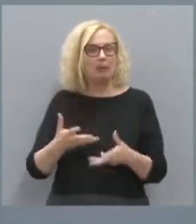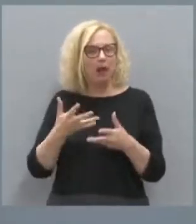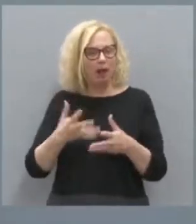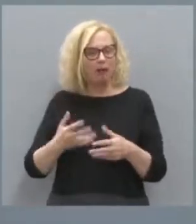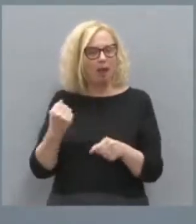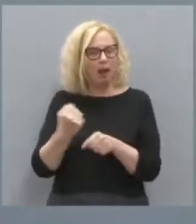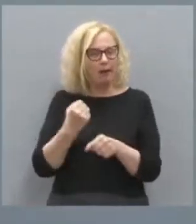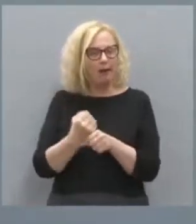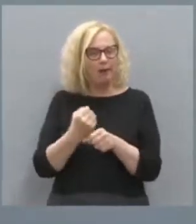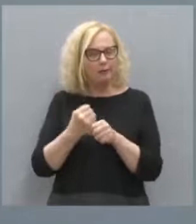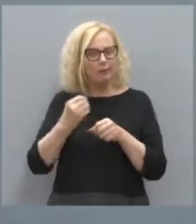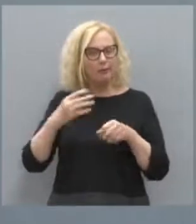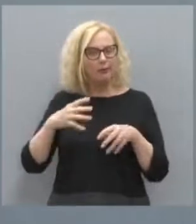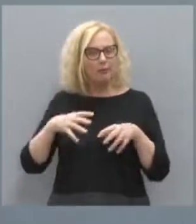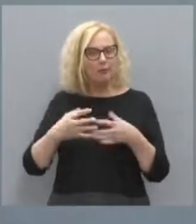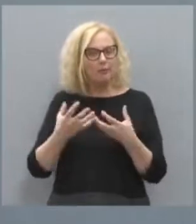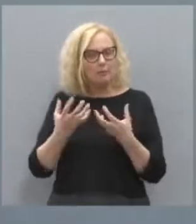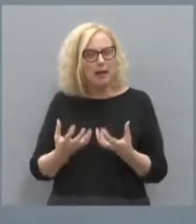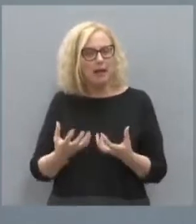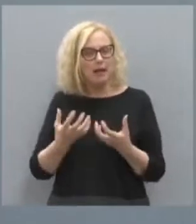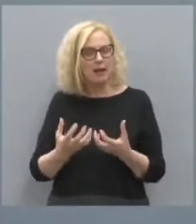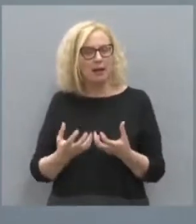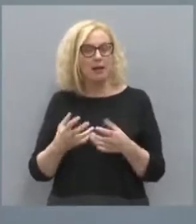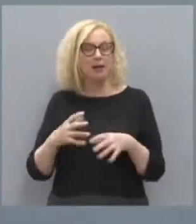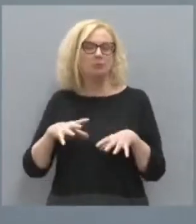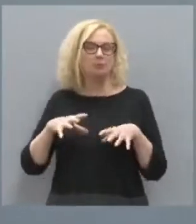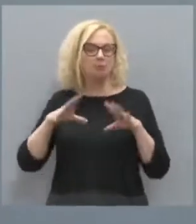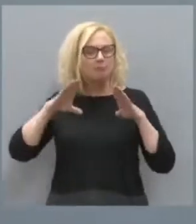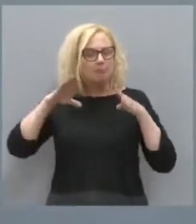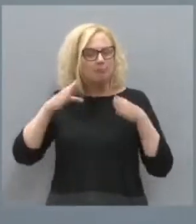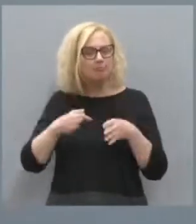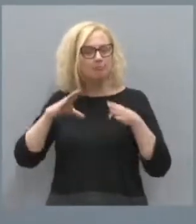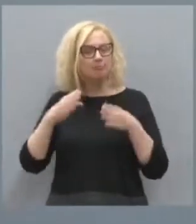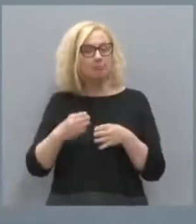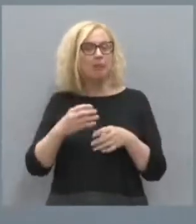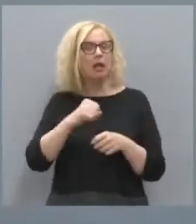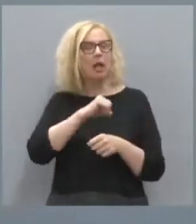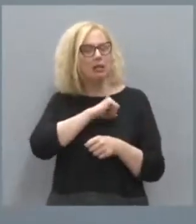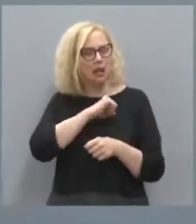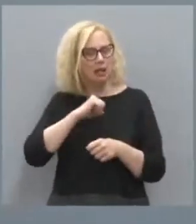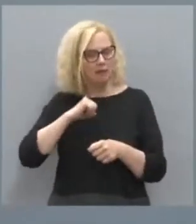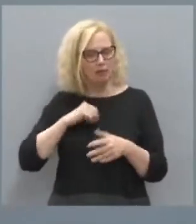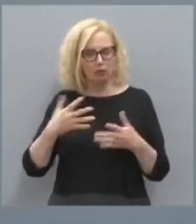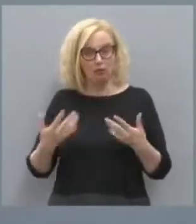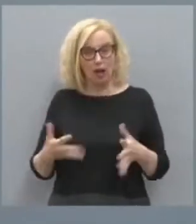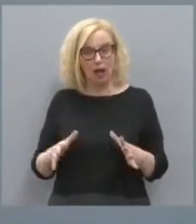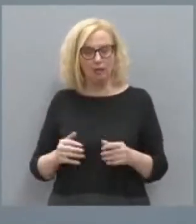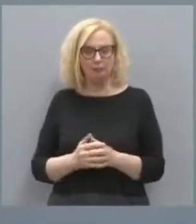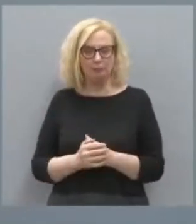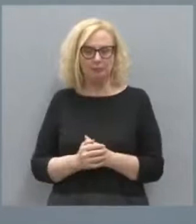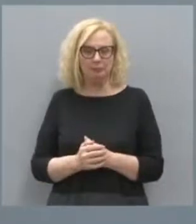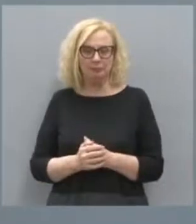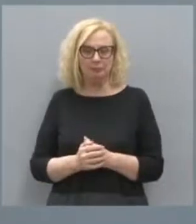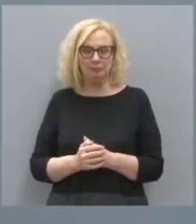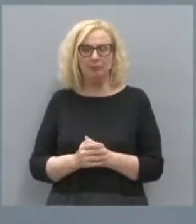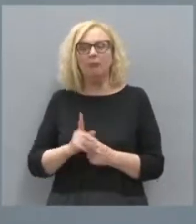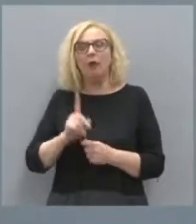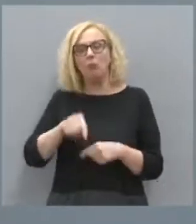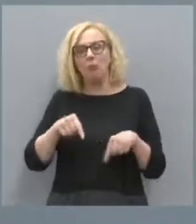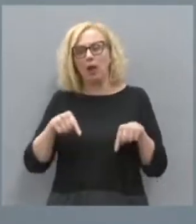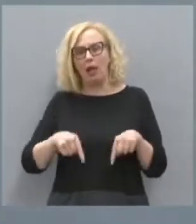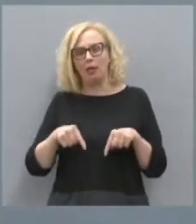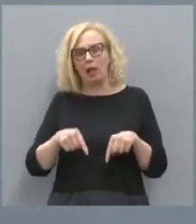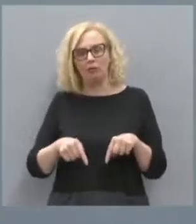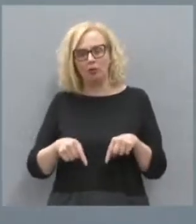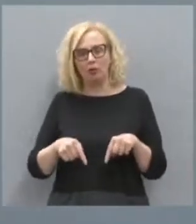facendo forti sacrifici e che quindi anche questa volta riuscirà a